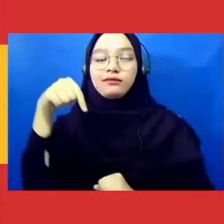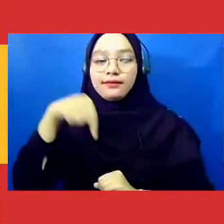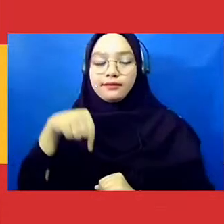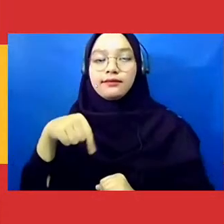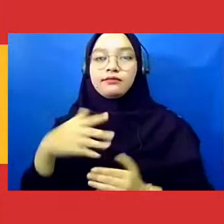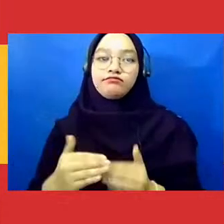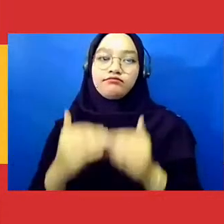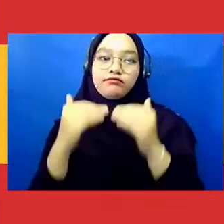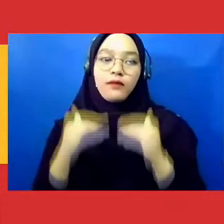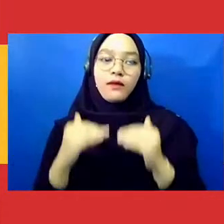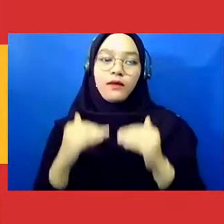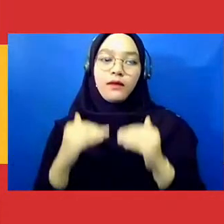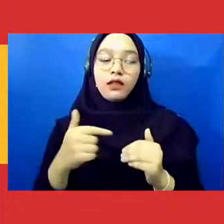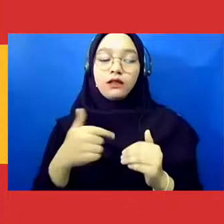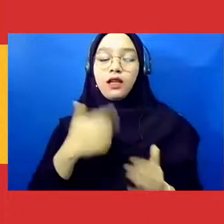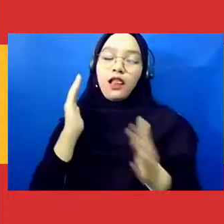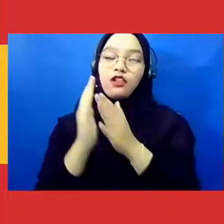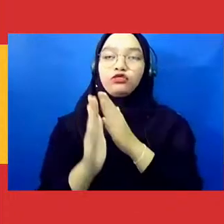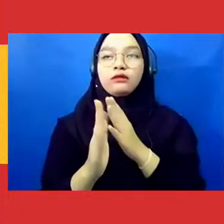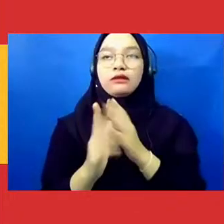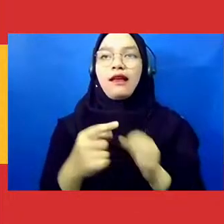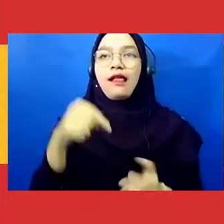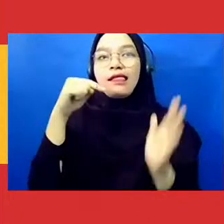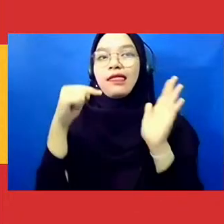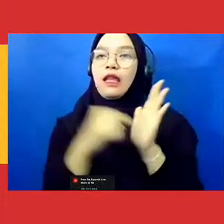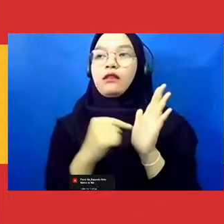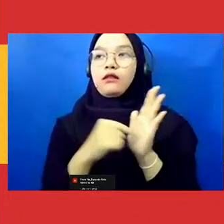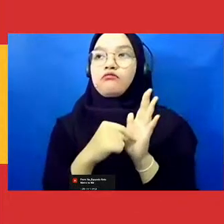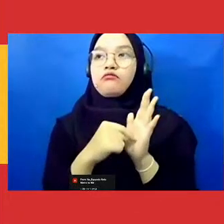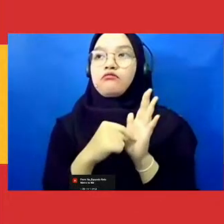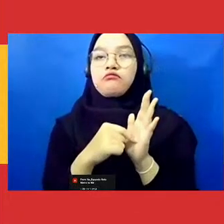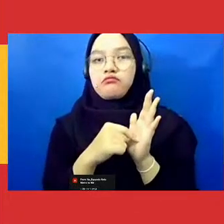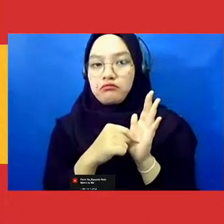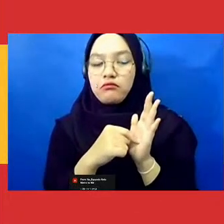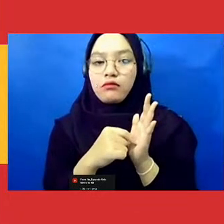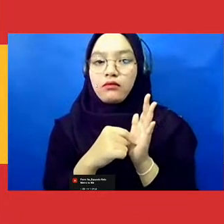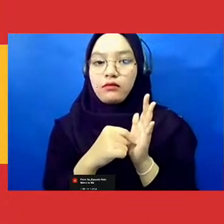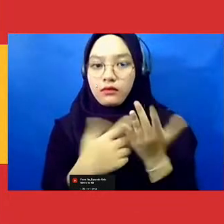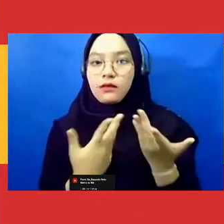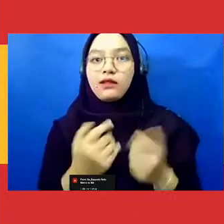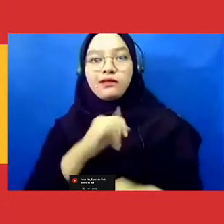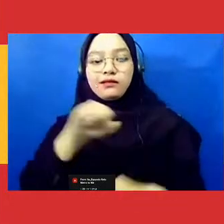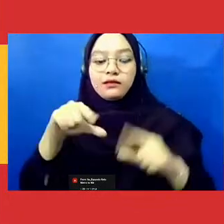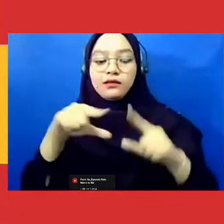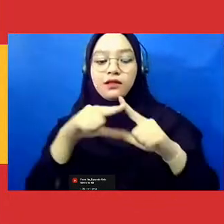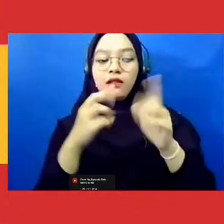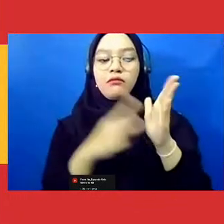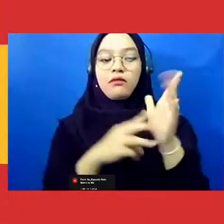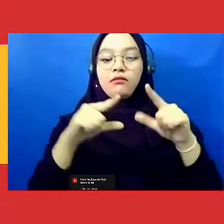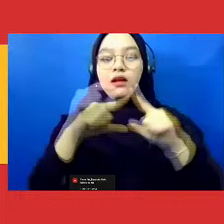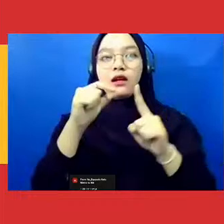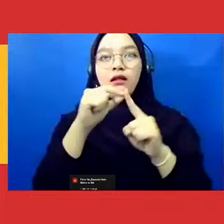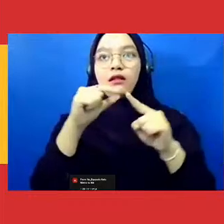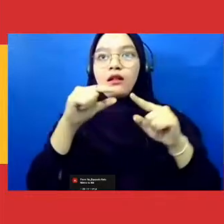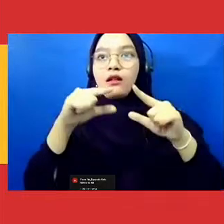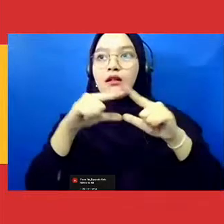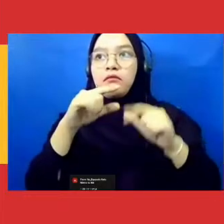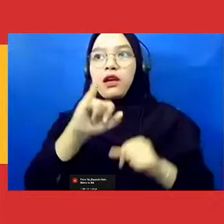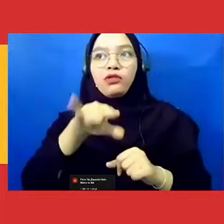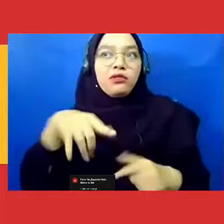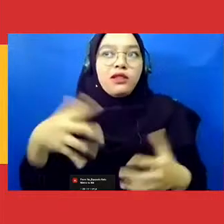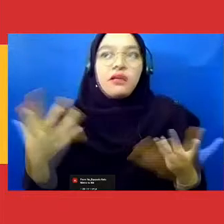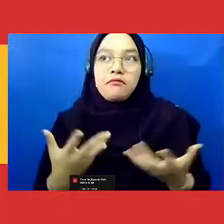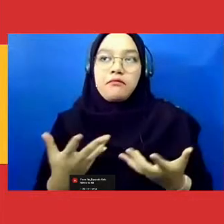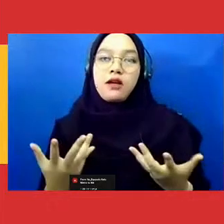saya akan langsung saja pada titik di mana sih sebenarnya Jamapai itu berada. Kita lihat